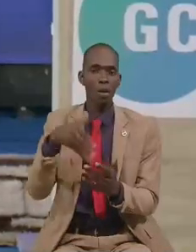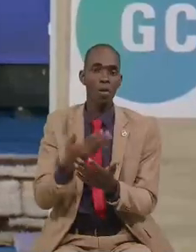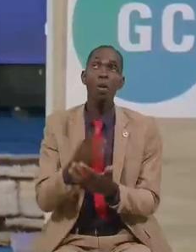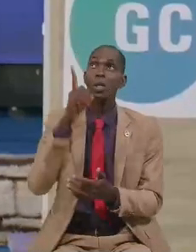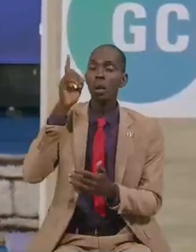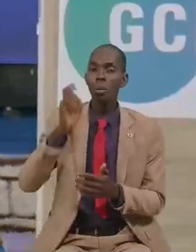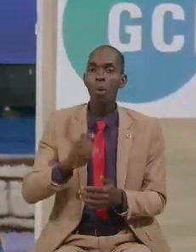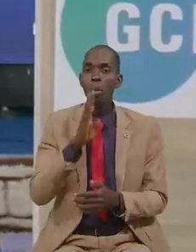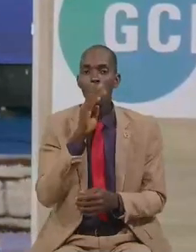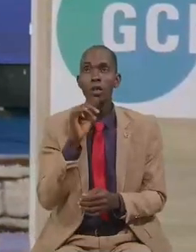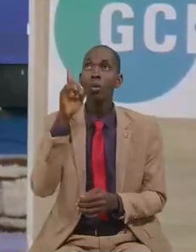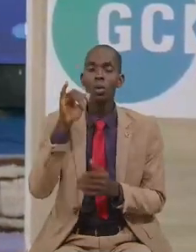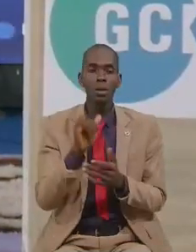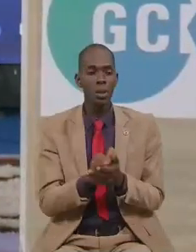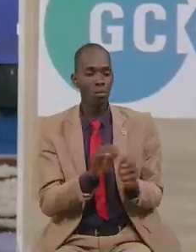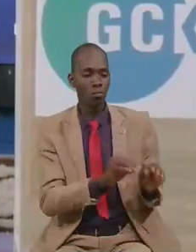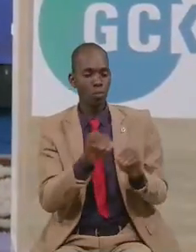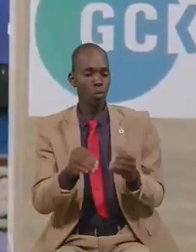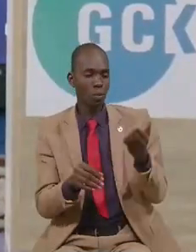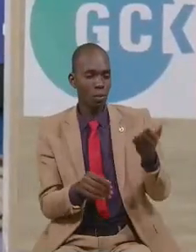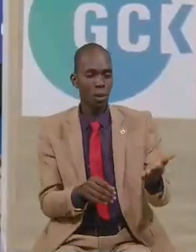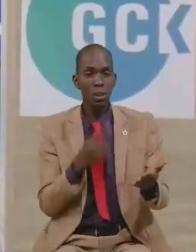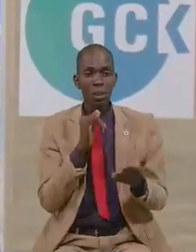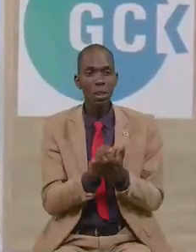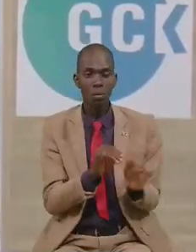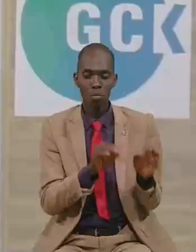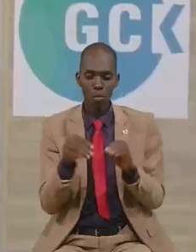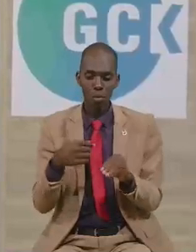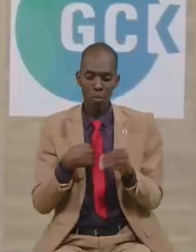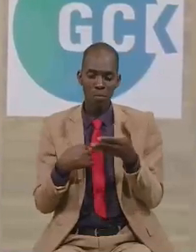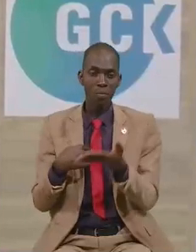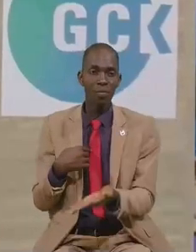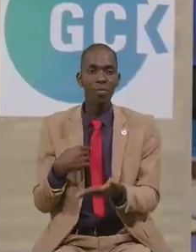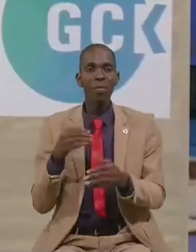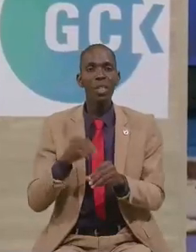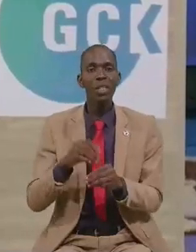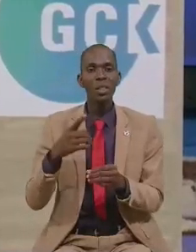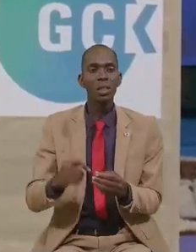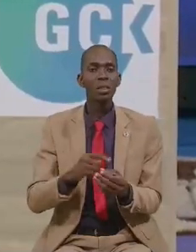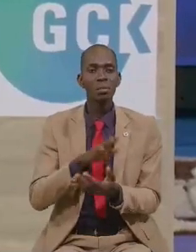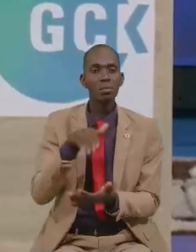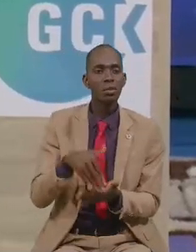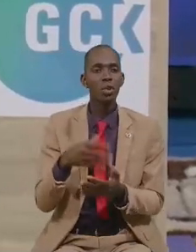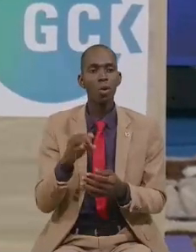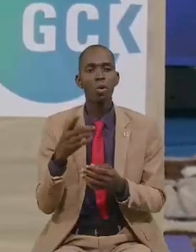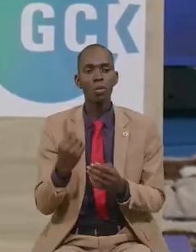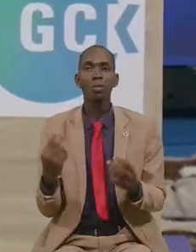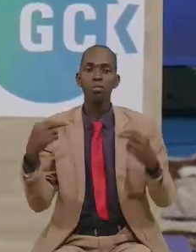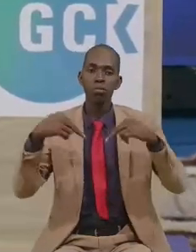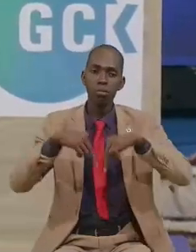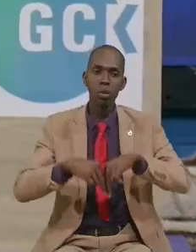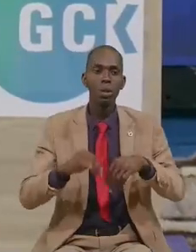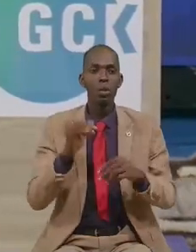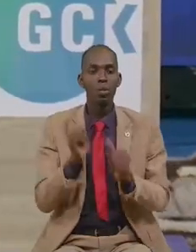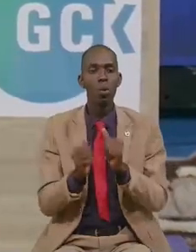Tu dois disposer pour qu'il te prenne. Et me déposa au milieu, dans le milieu d'une vallée remplie